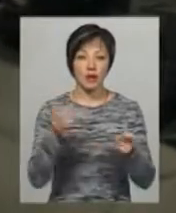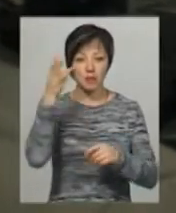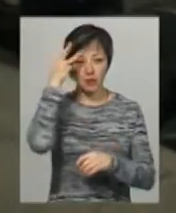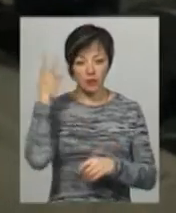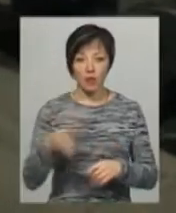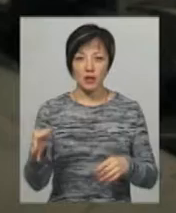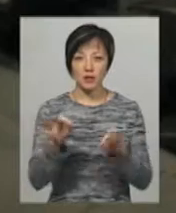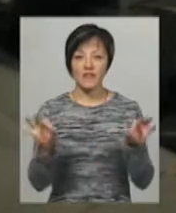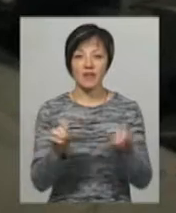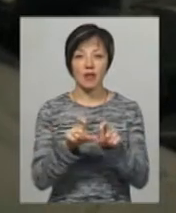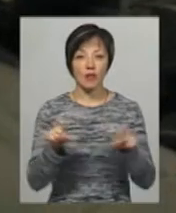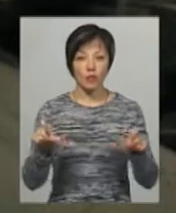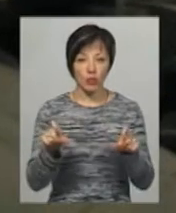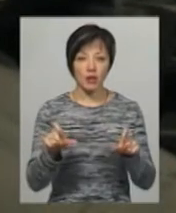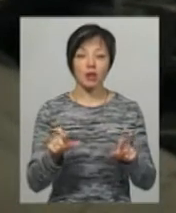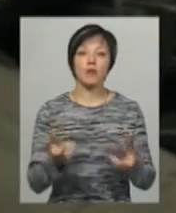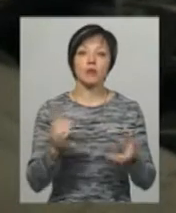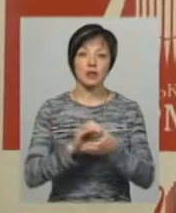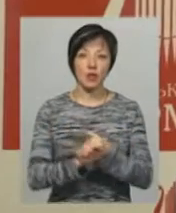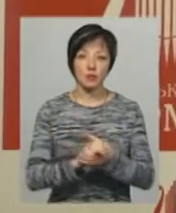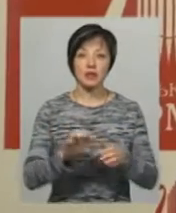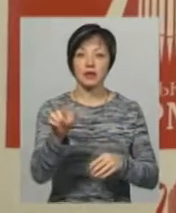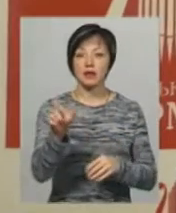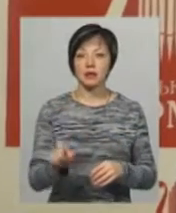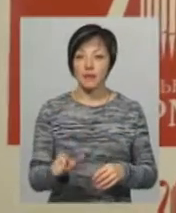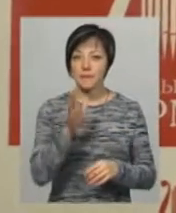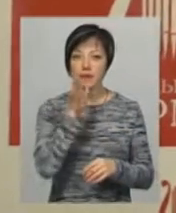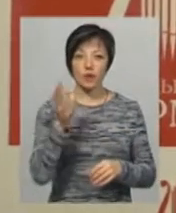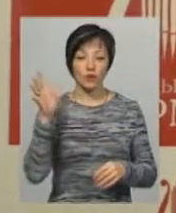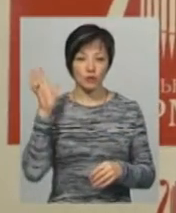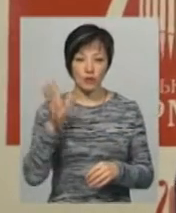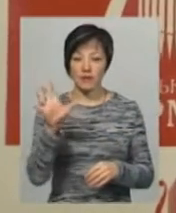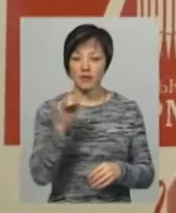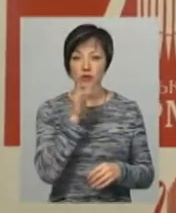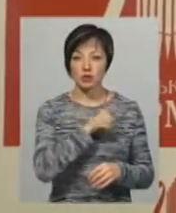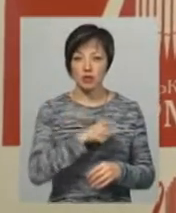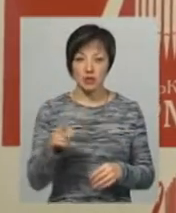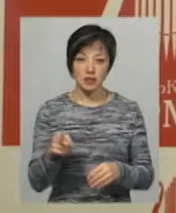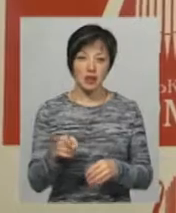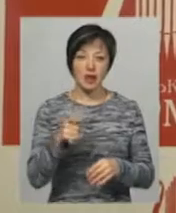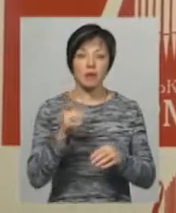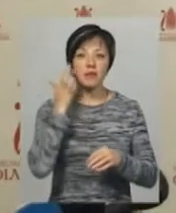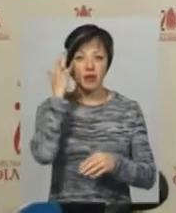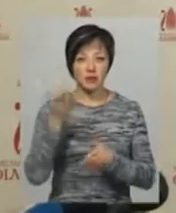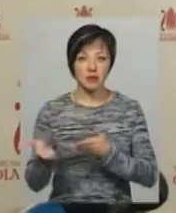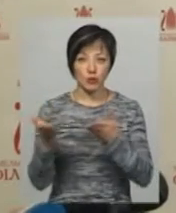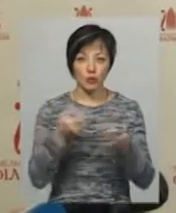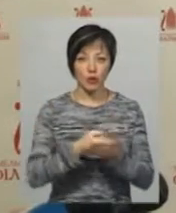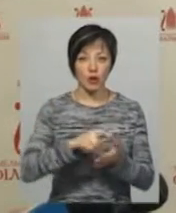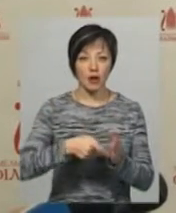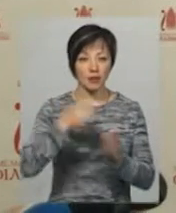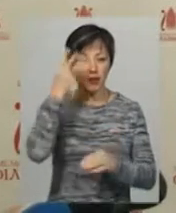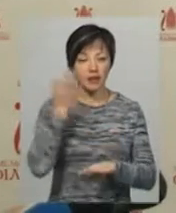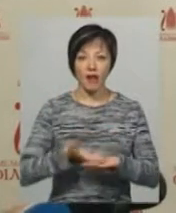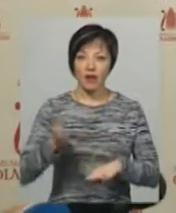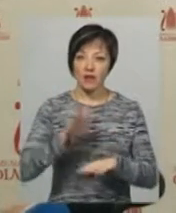обласної філармонії Тараса Малика, він познайомився з диригентом 5 років тому і весь цей час мріяв запросити його до Хмельницького. Каже, найважче було